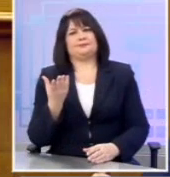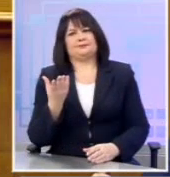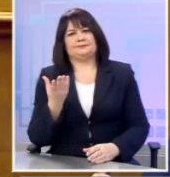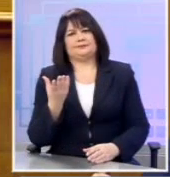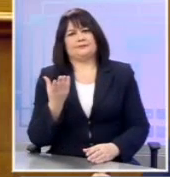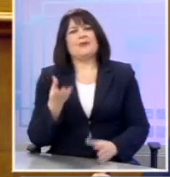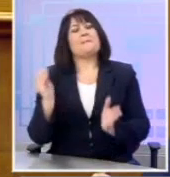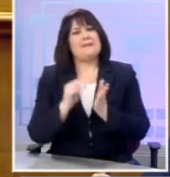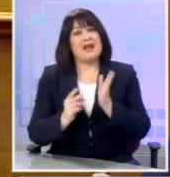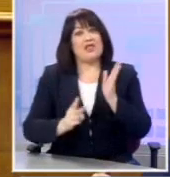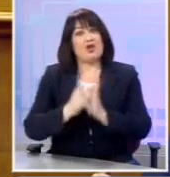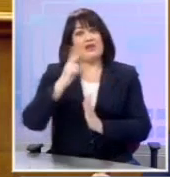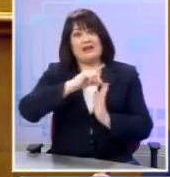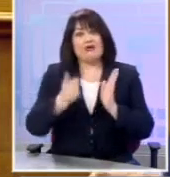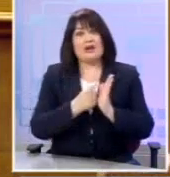μείωση συντάξεων?